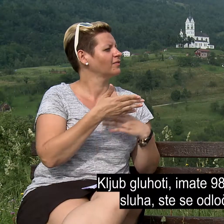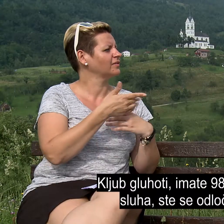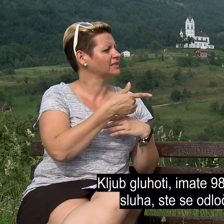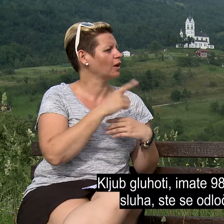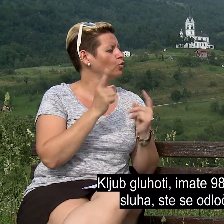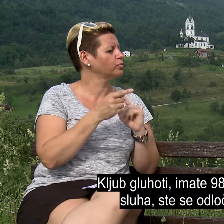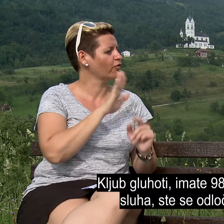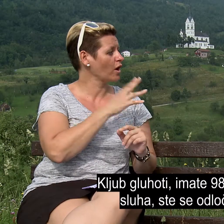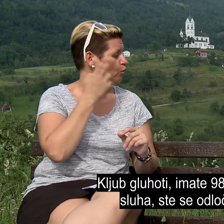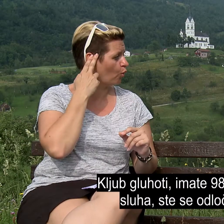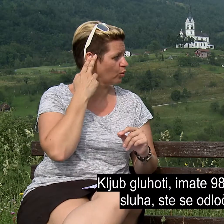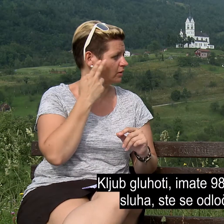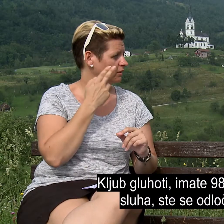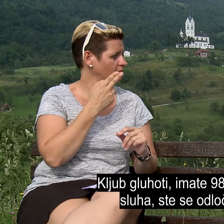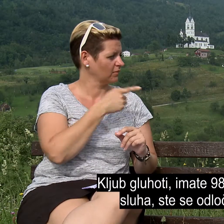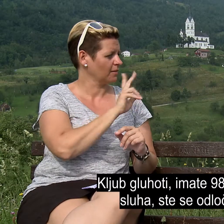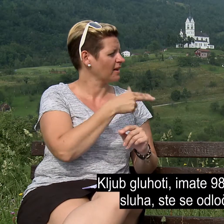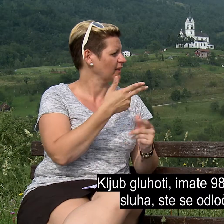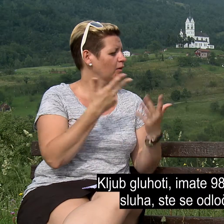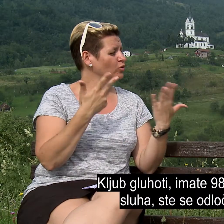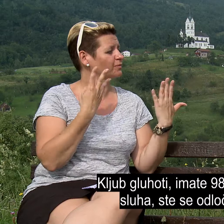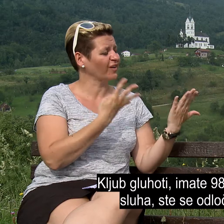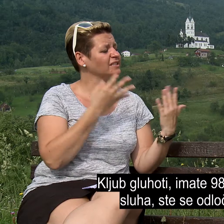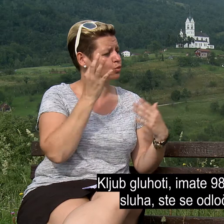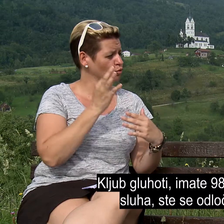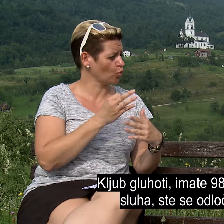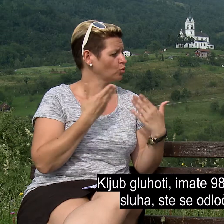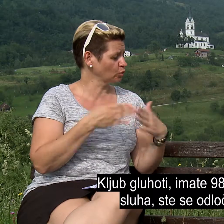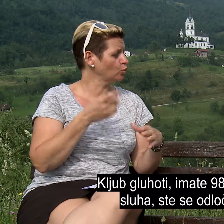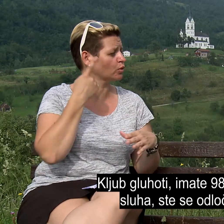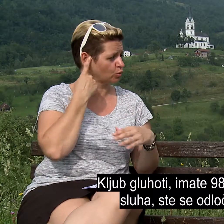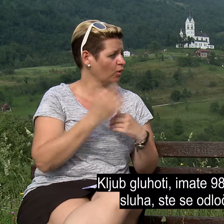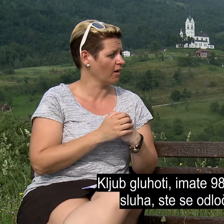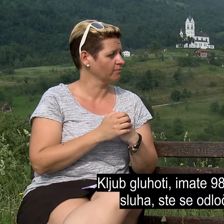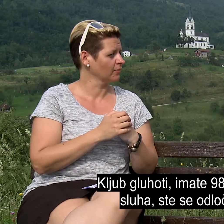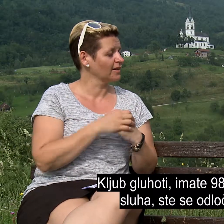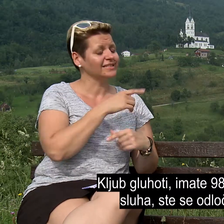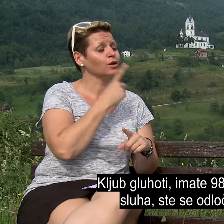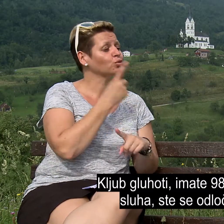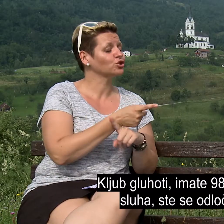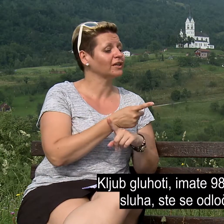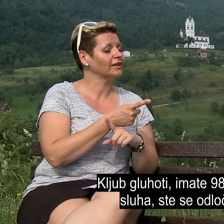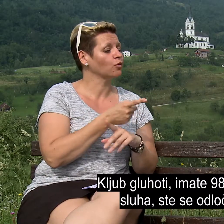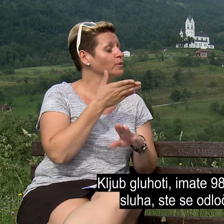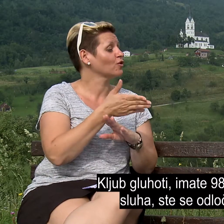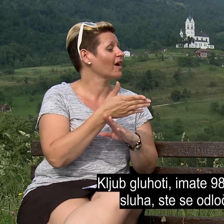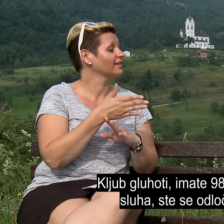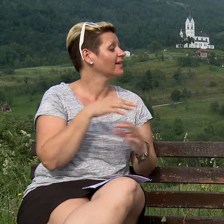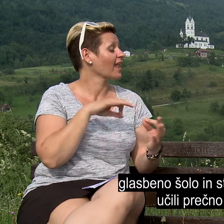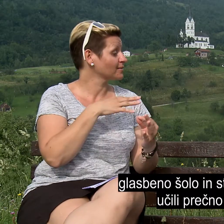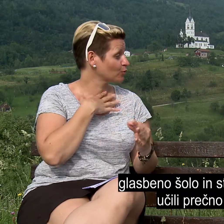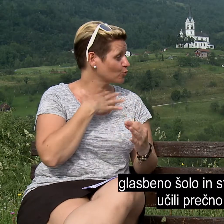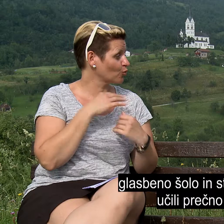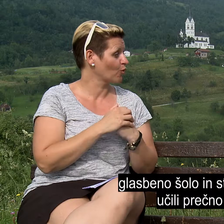Milanje, vi ste kljub svoji gluhoti, imate 98% gluhov sluha. Vi ste učili